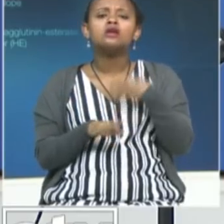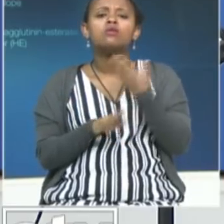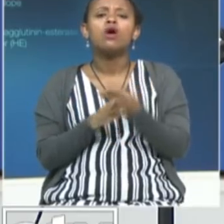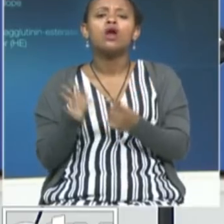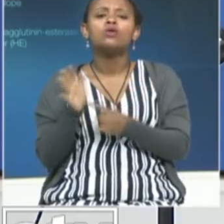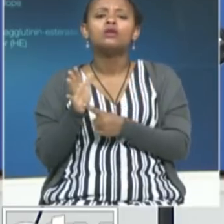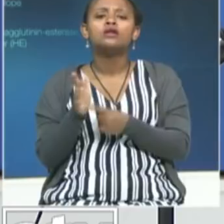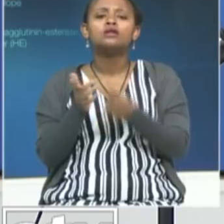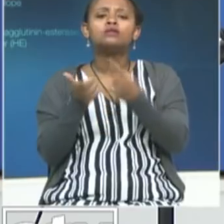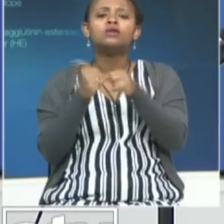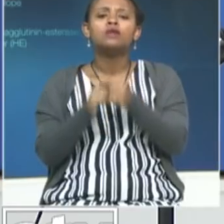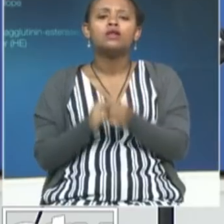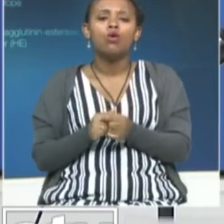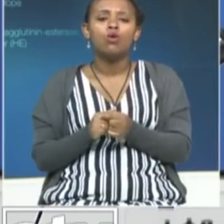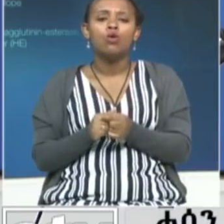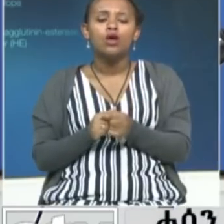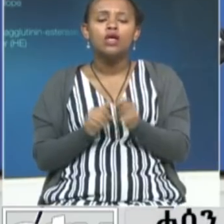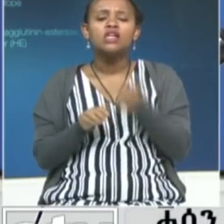ምልክት የሚያሳየው?